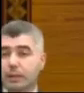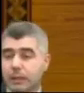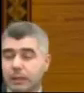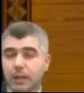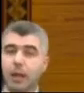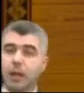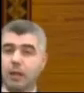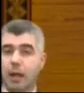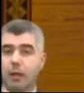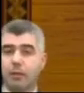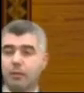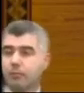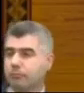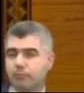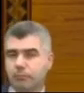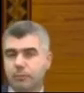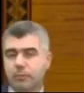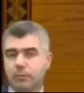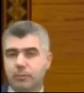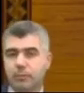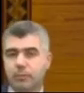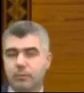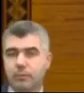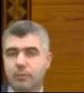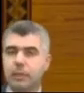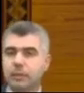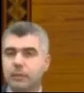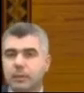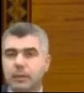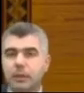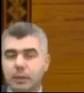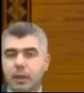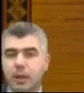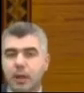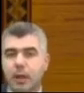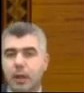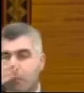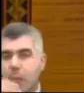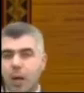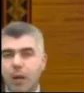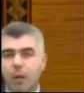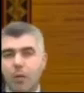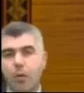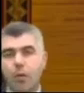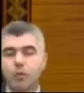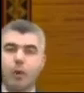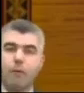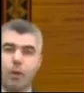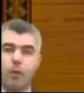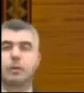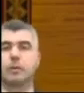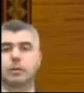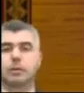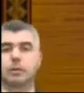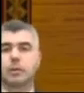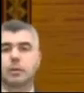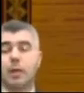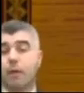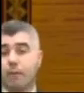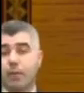مبادرات اتخذت في مرحبا بها اتخذت في الأشهر الماضية، ولا سيما فيما يتعلق بالتعليم